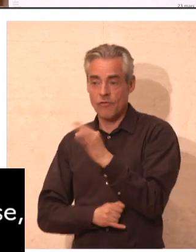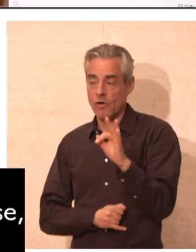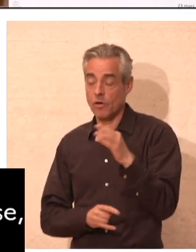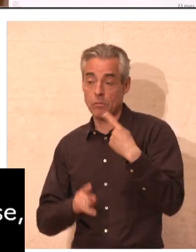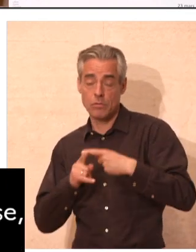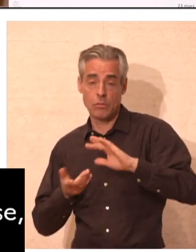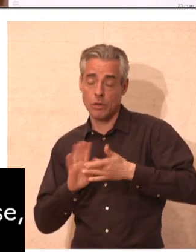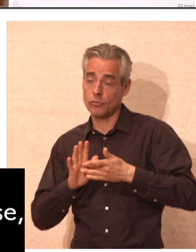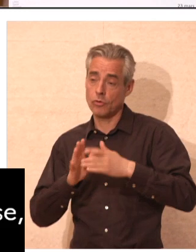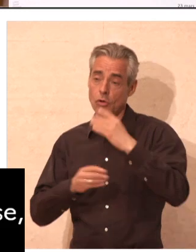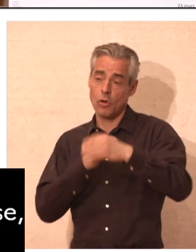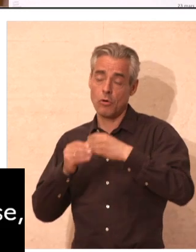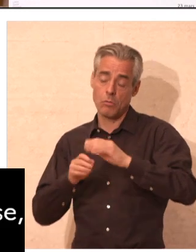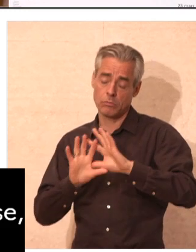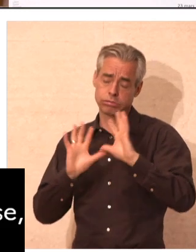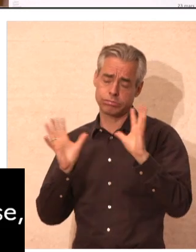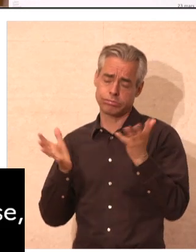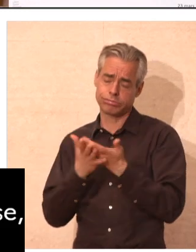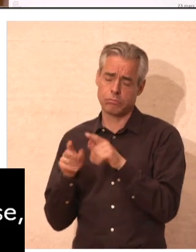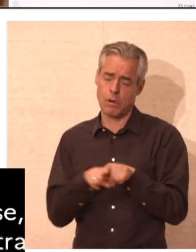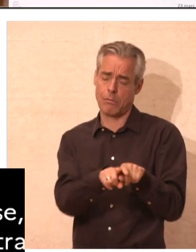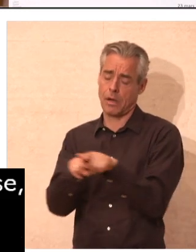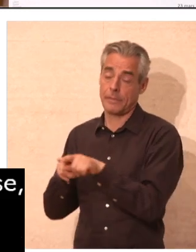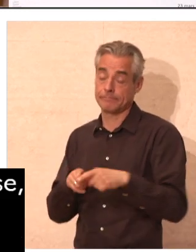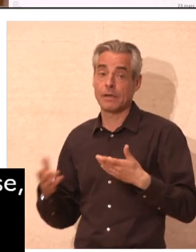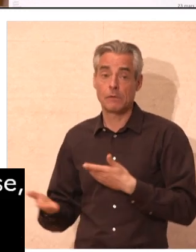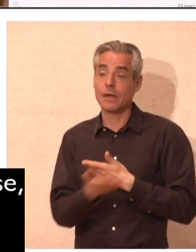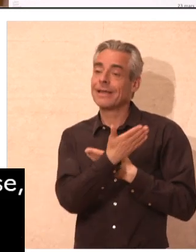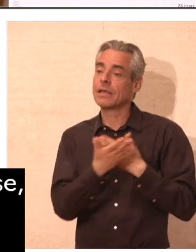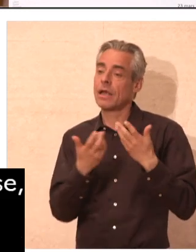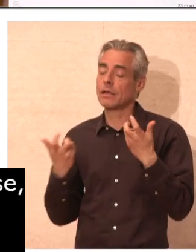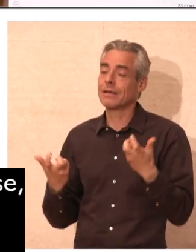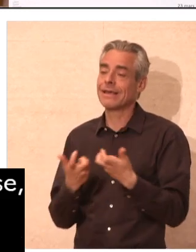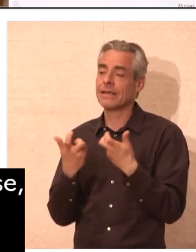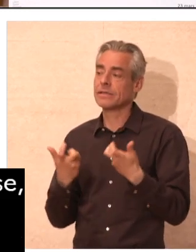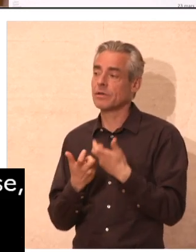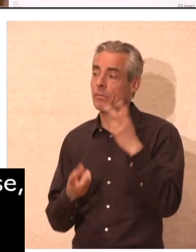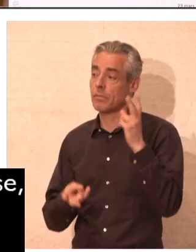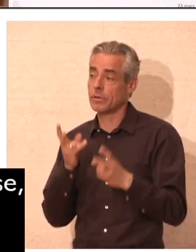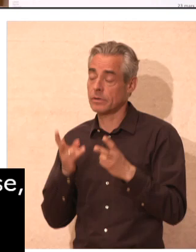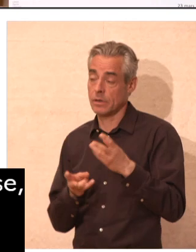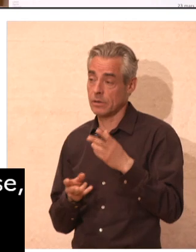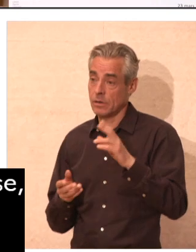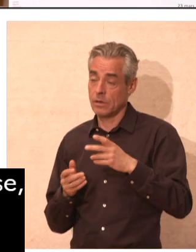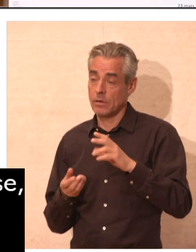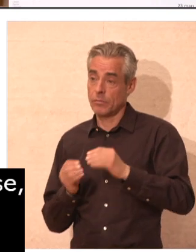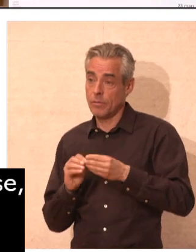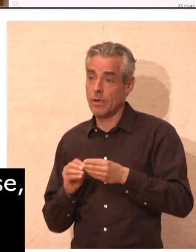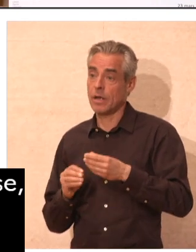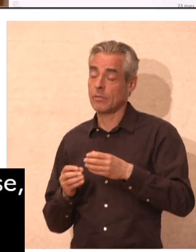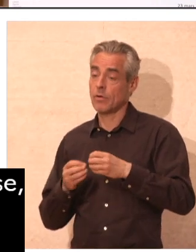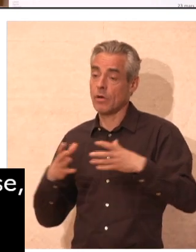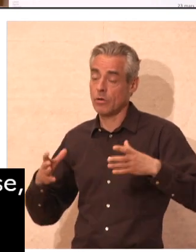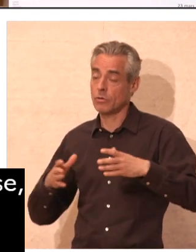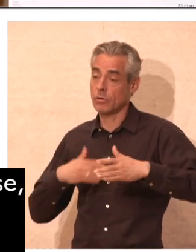mais partout à travers le monde. Là, j'ai mis quelques études robustes là, qui sont des études épidémiologiques de grande